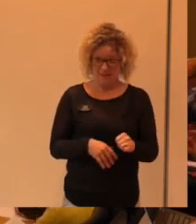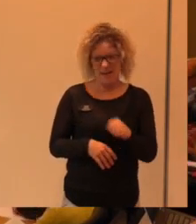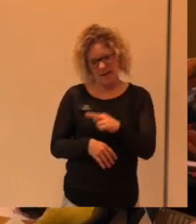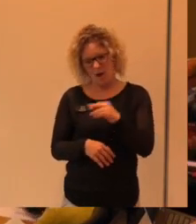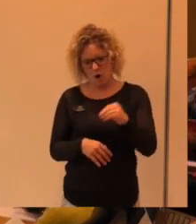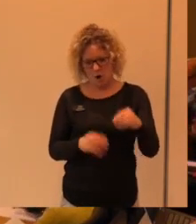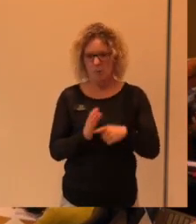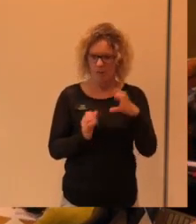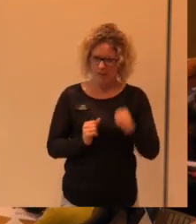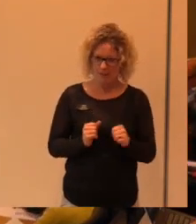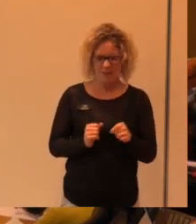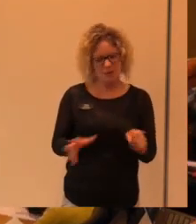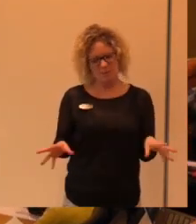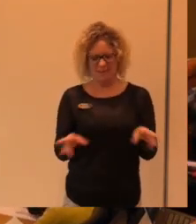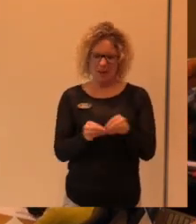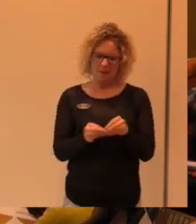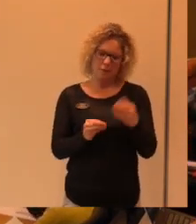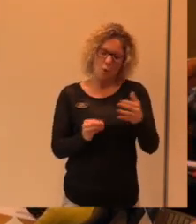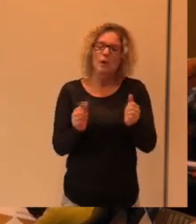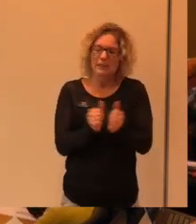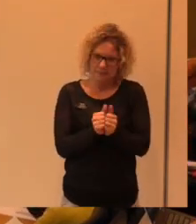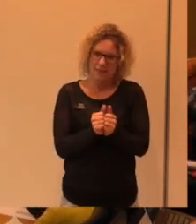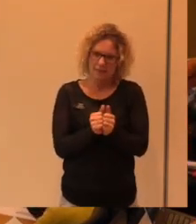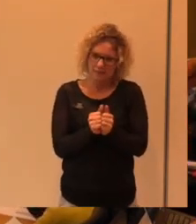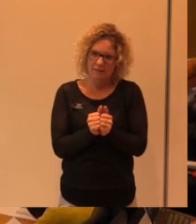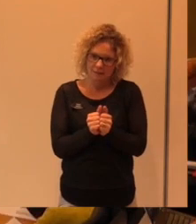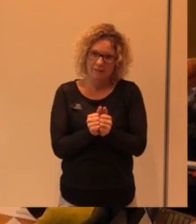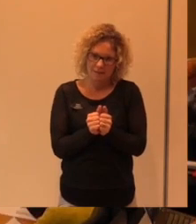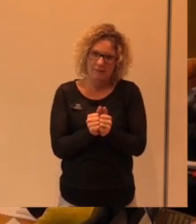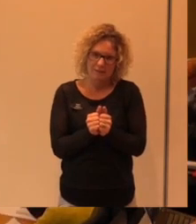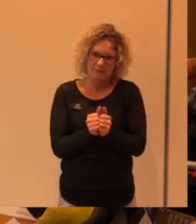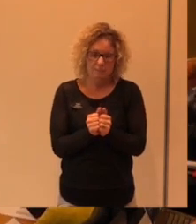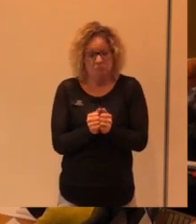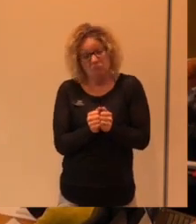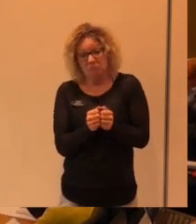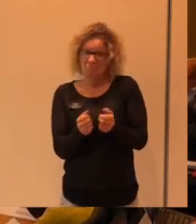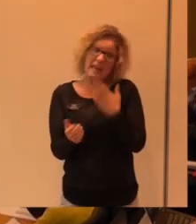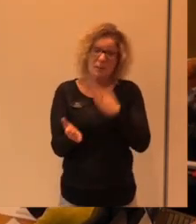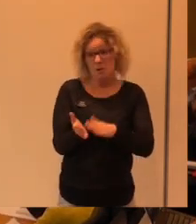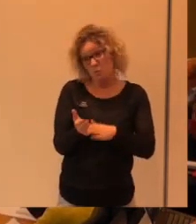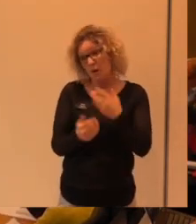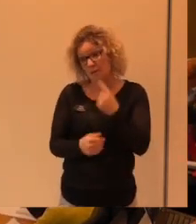det blir något slags samlat förhållningssätt då. Typ av rekommendationer.